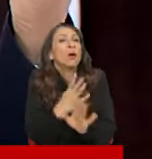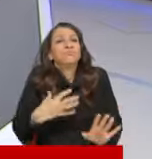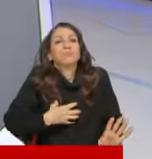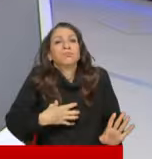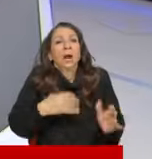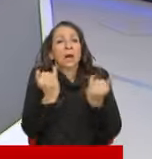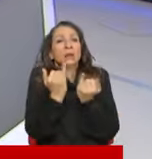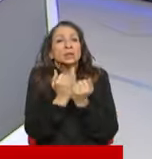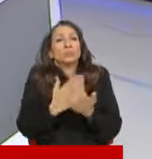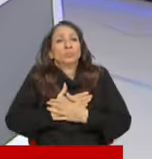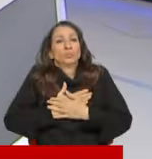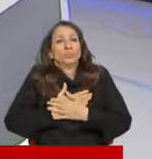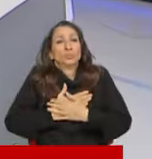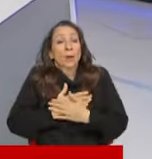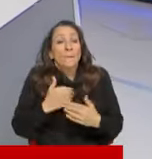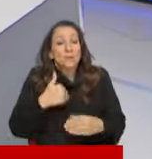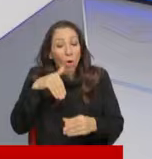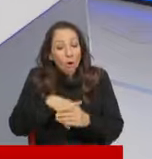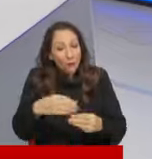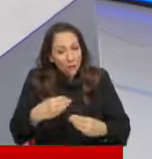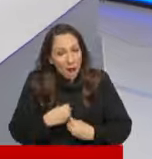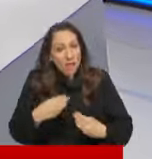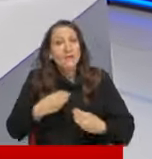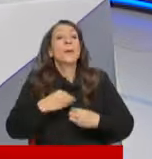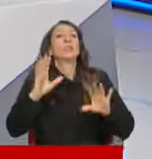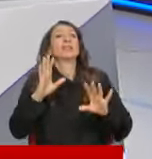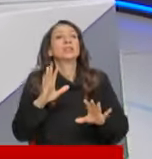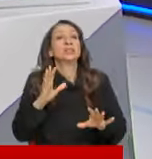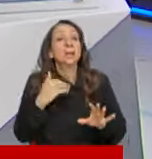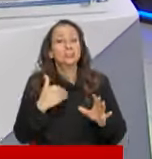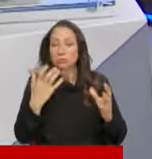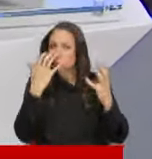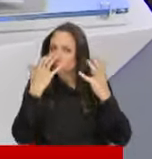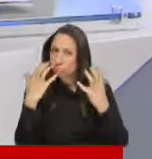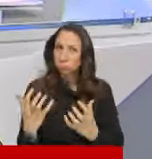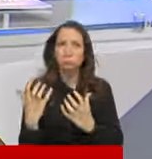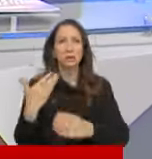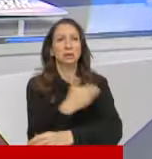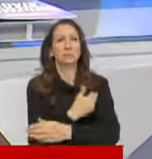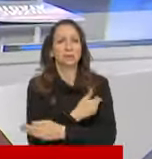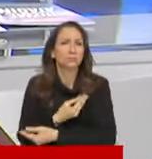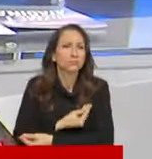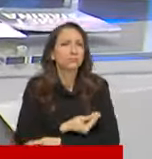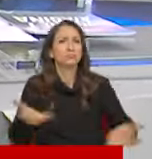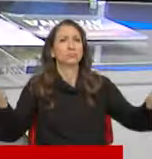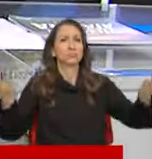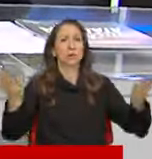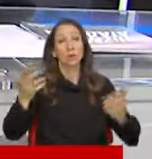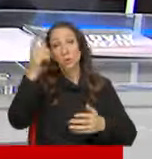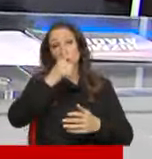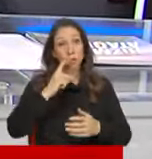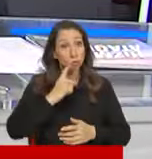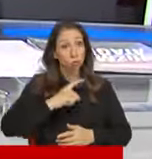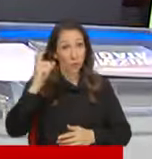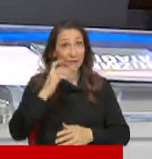1 sınıf kardeşimizdir Biz oy verene de vermeyene de Can sipar Biz hizmet yapacağız Türkiye